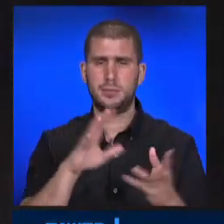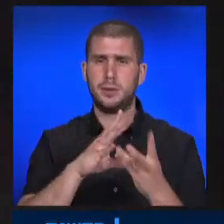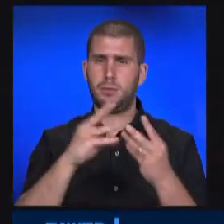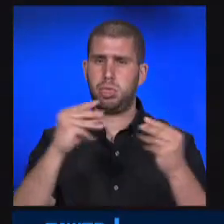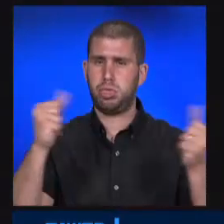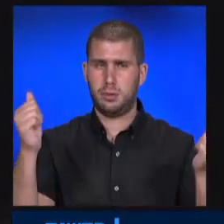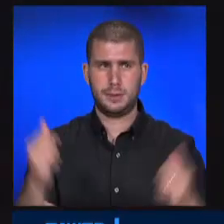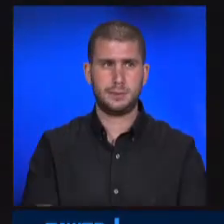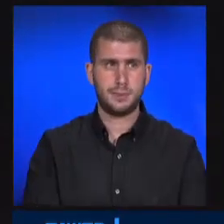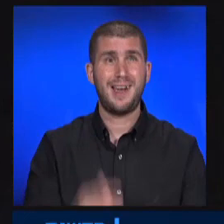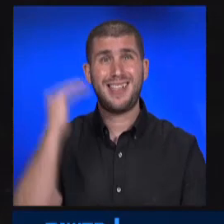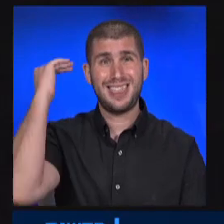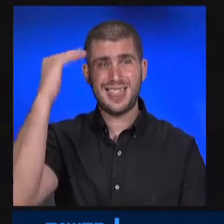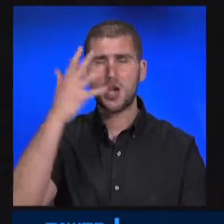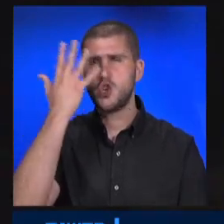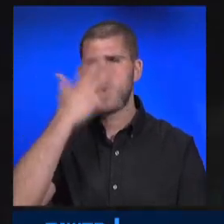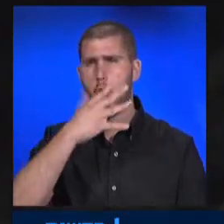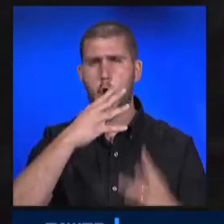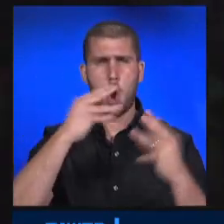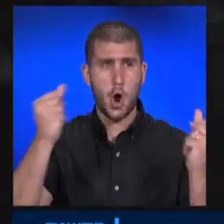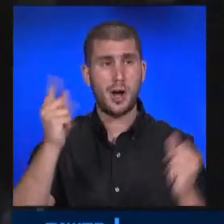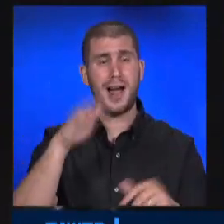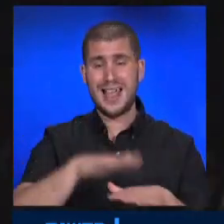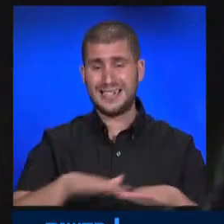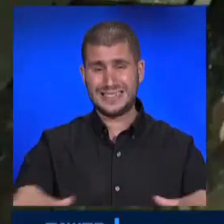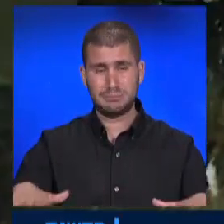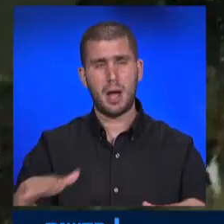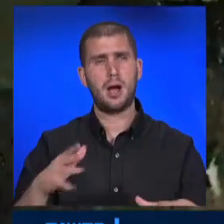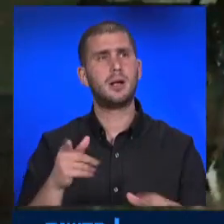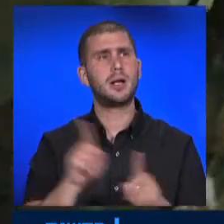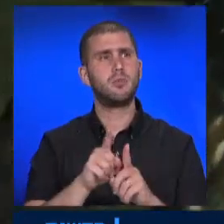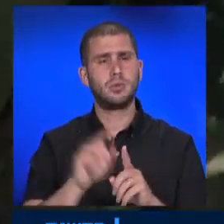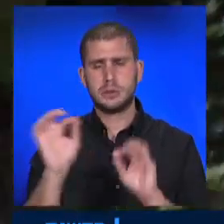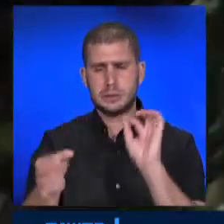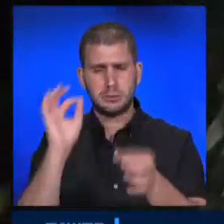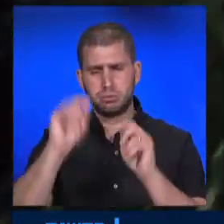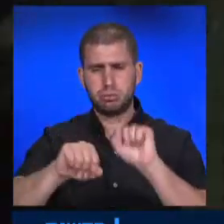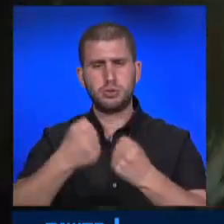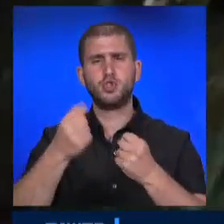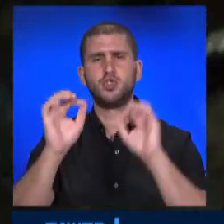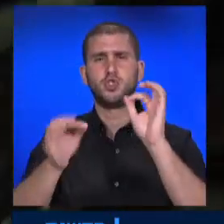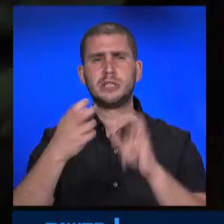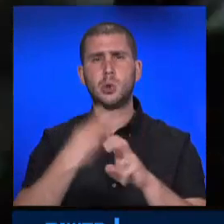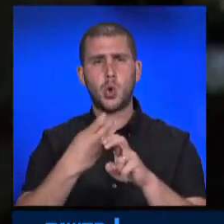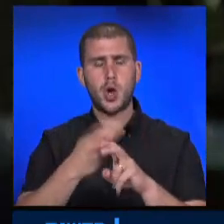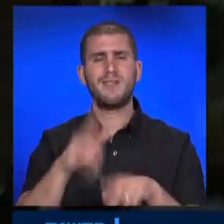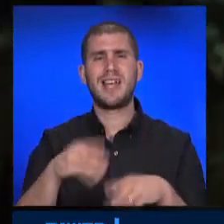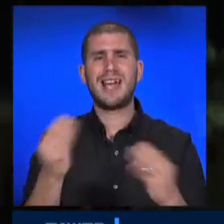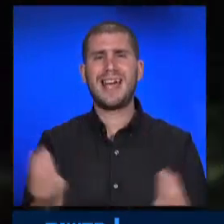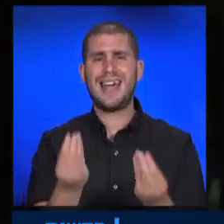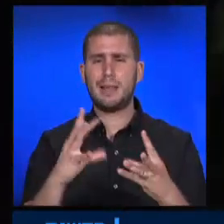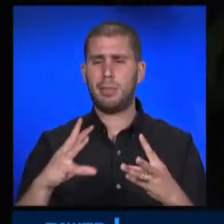לחלוטין. התקרה השחירה לגמרי על הרצפה המפוחמת, רסיסי זכוכית ושאריות רהיטים